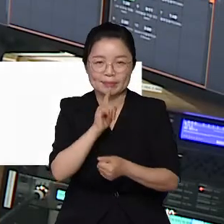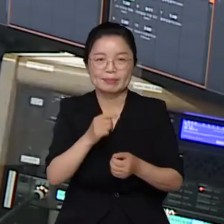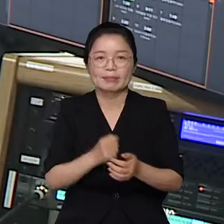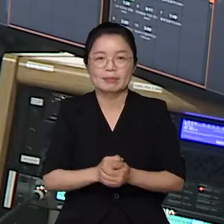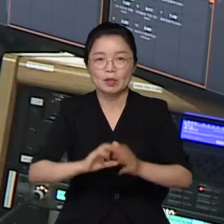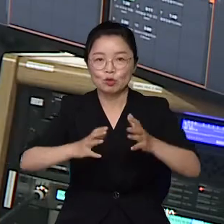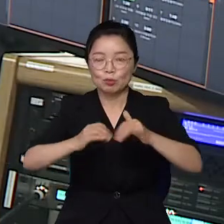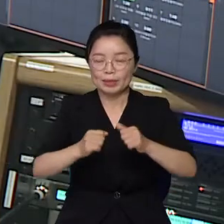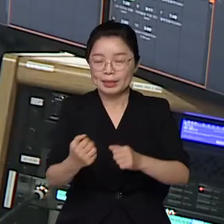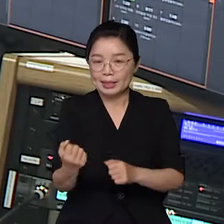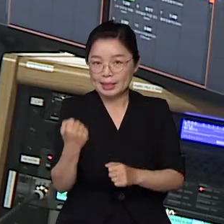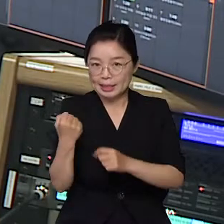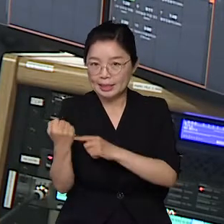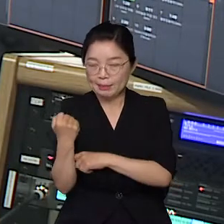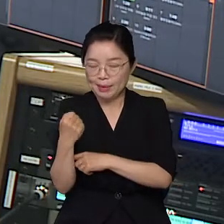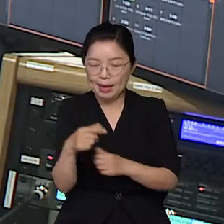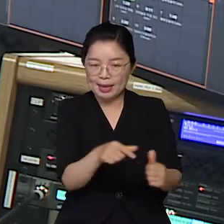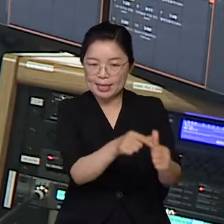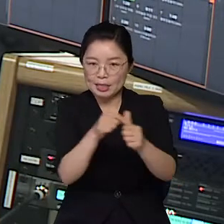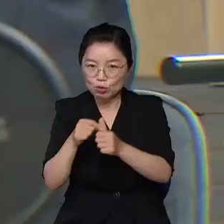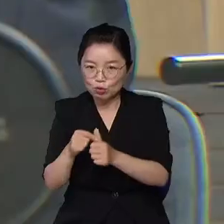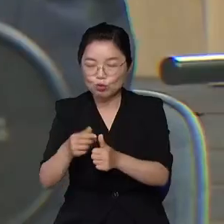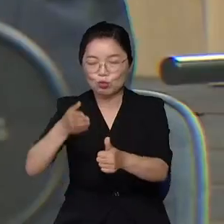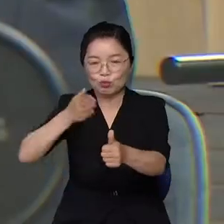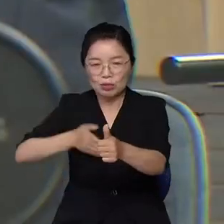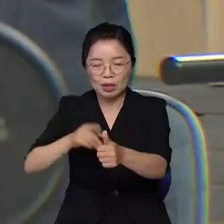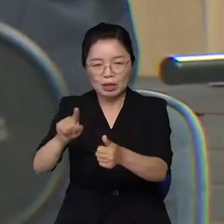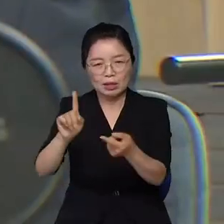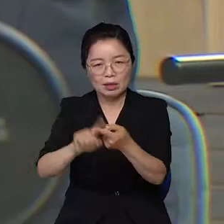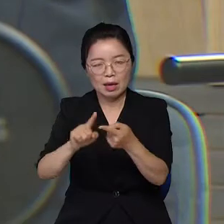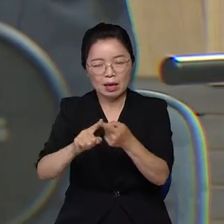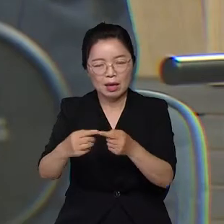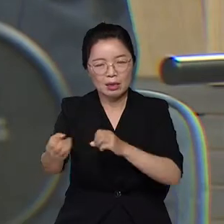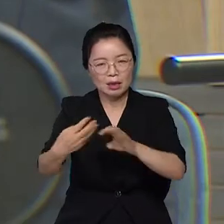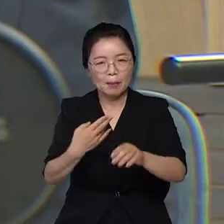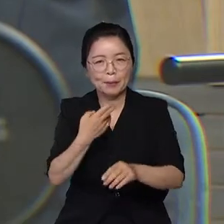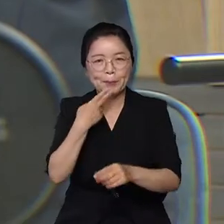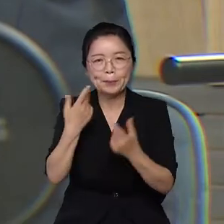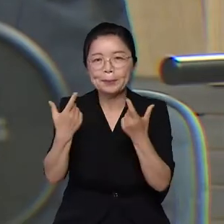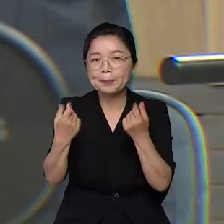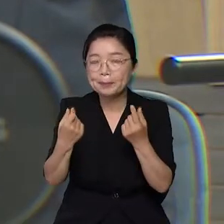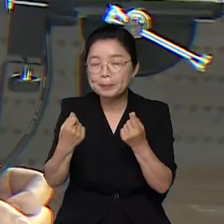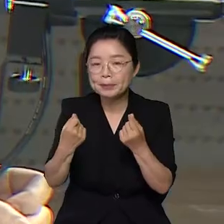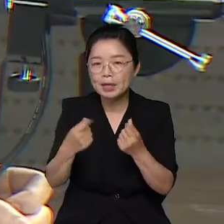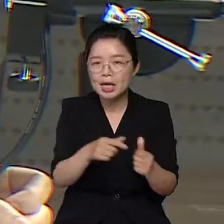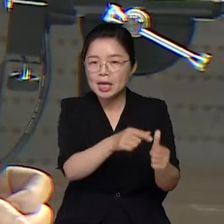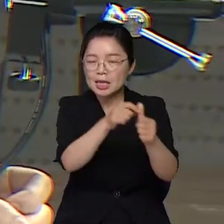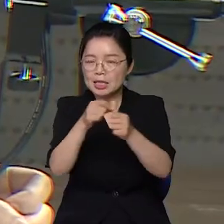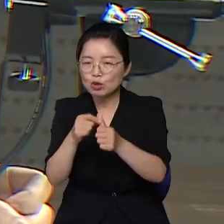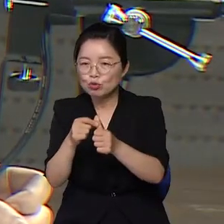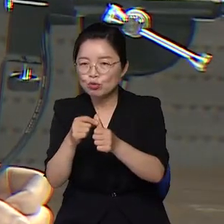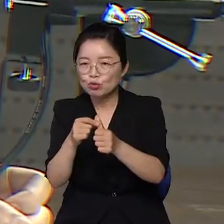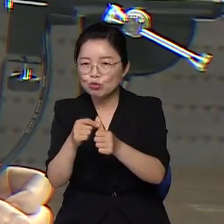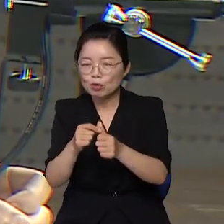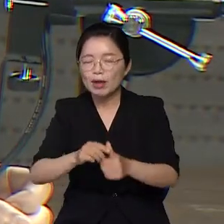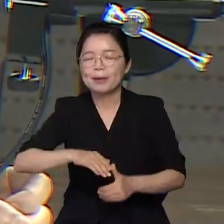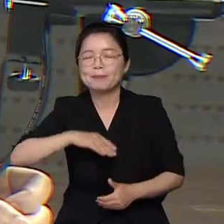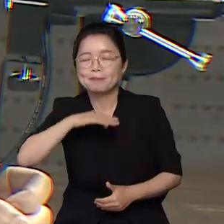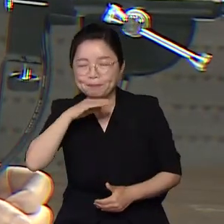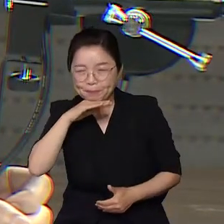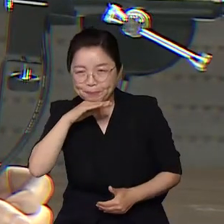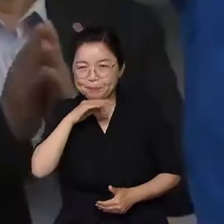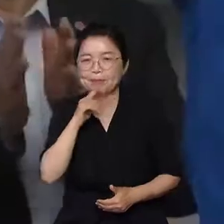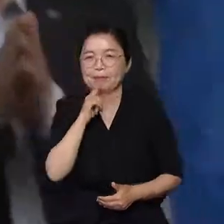국민회의 메이 수 위원 추천을 요청했지만 아직까지 받지 못한 것에 대해서는 인수위 문을 닫을 때까지 기다리겠다고